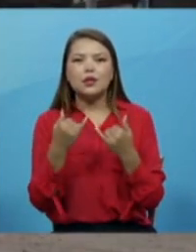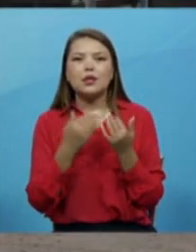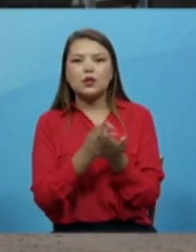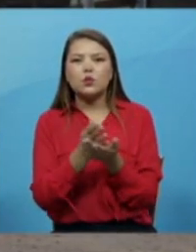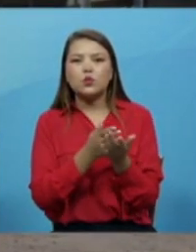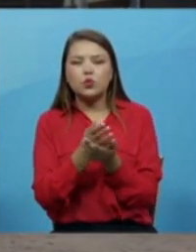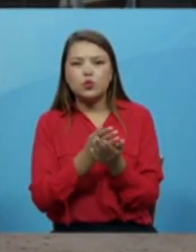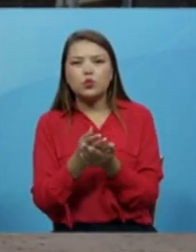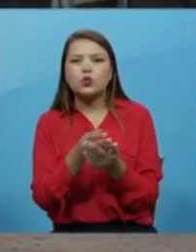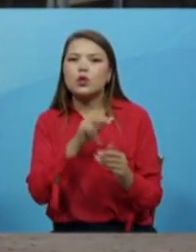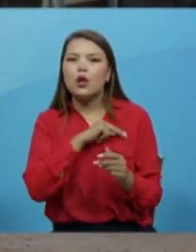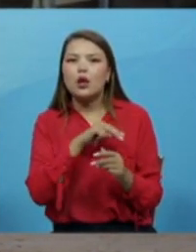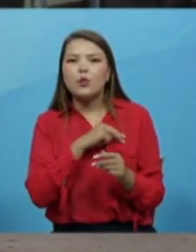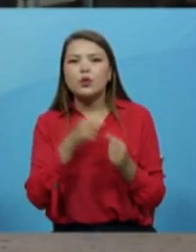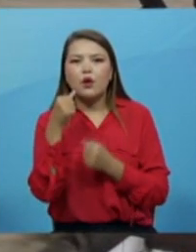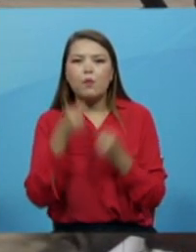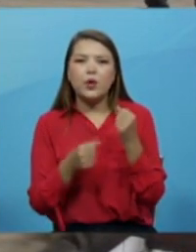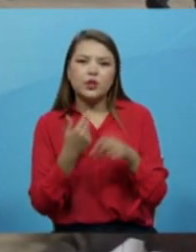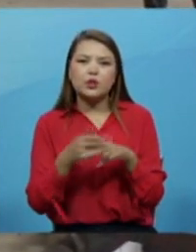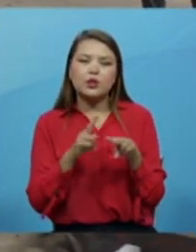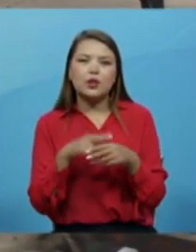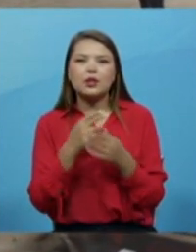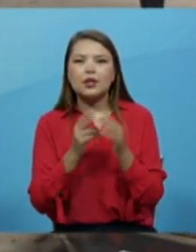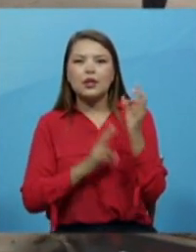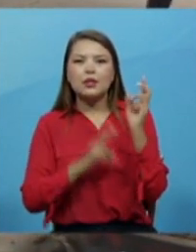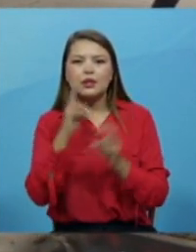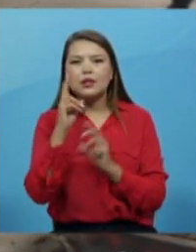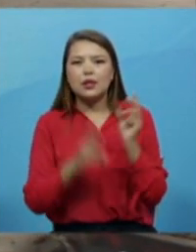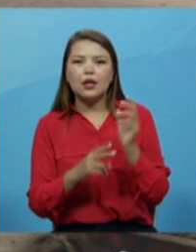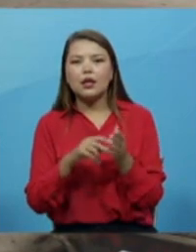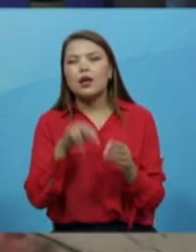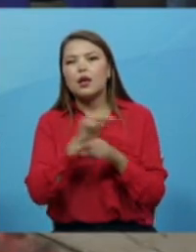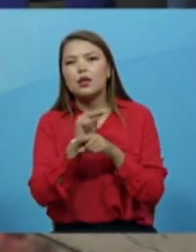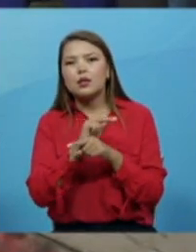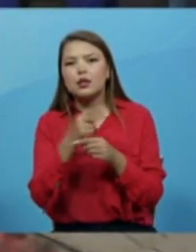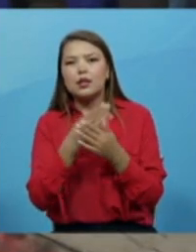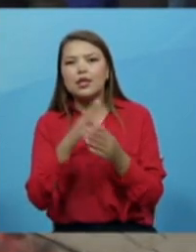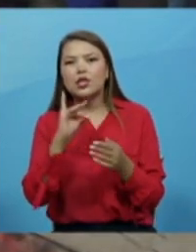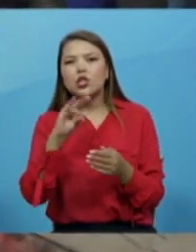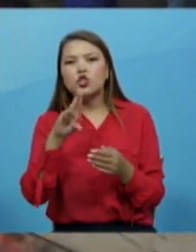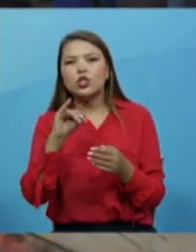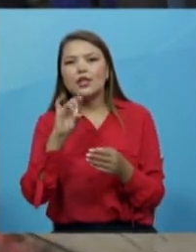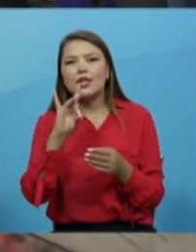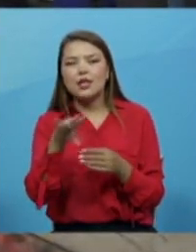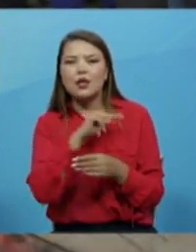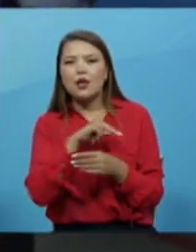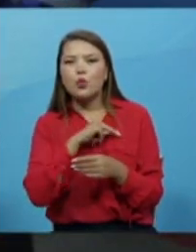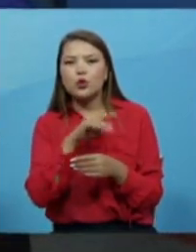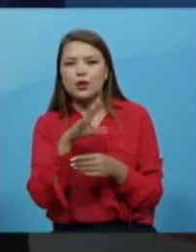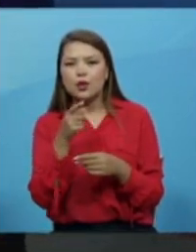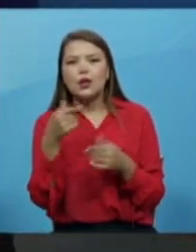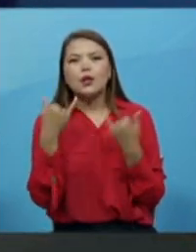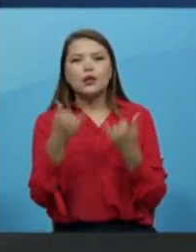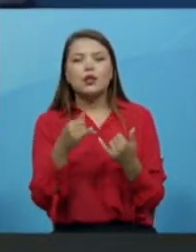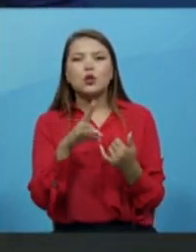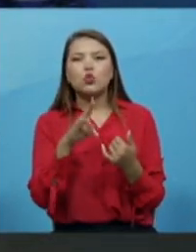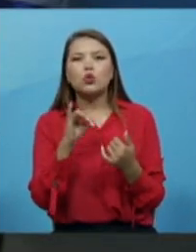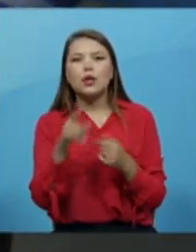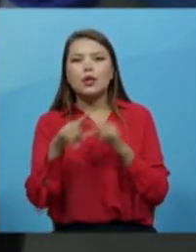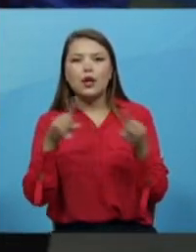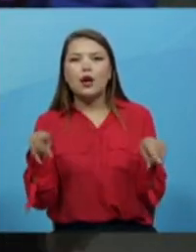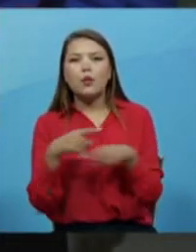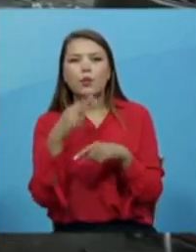көрсетумен айналысады. Онда жүргізушілер, жөндеу цехы қызметкерлері мен инженерлер еңбек етеді. Нұрлан Ноғаев компания аумағын аралап, оның